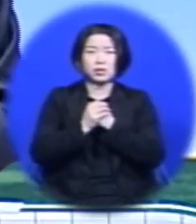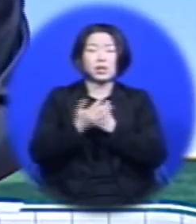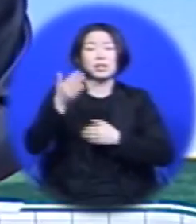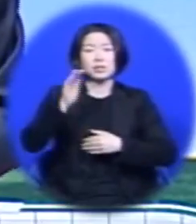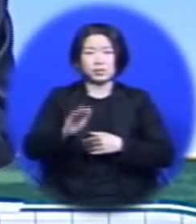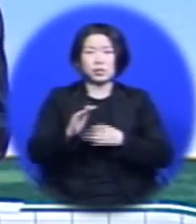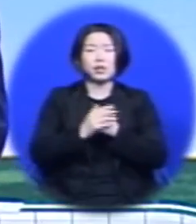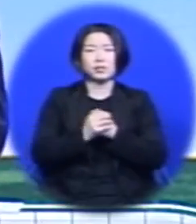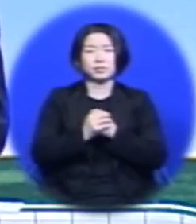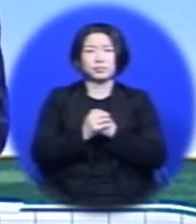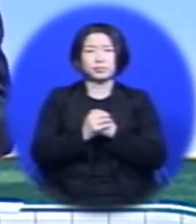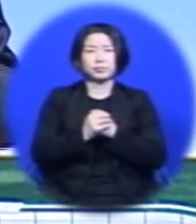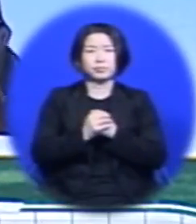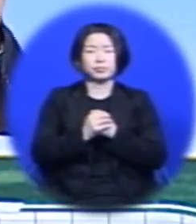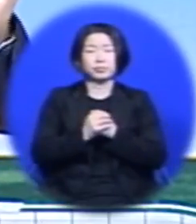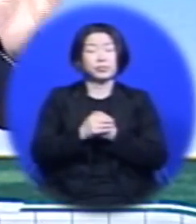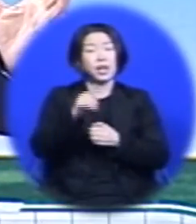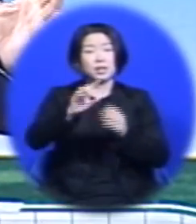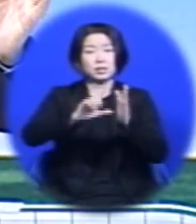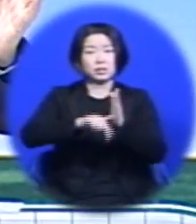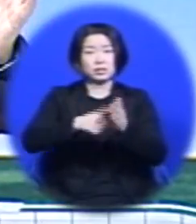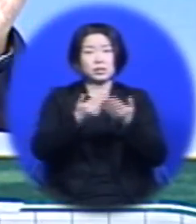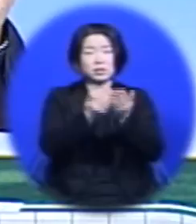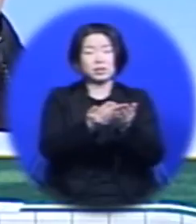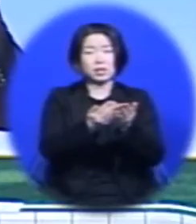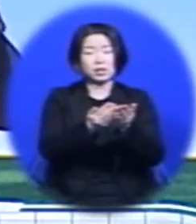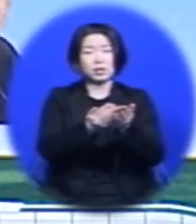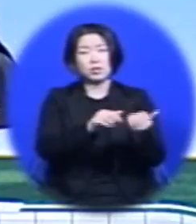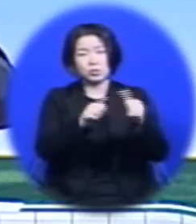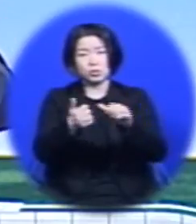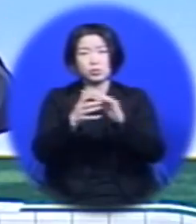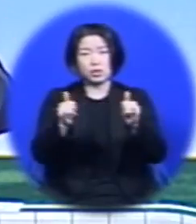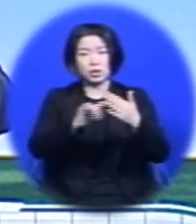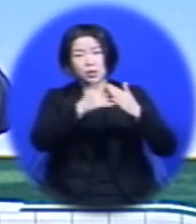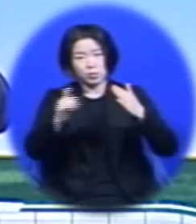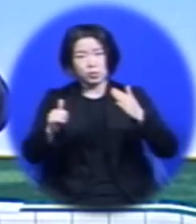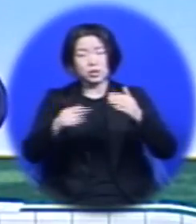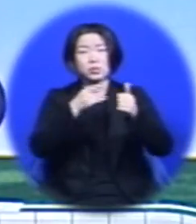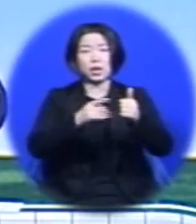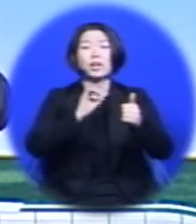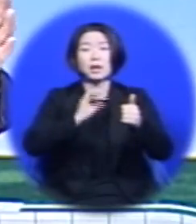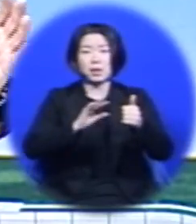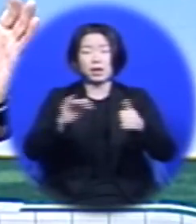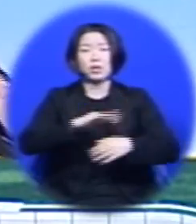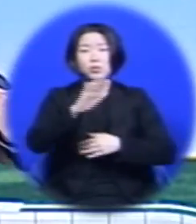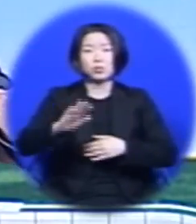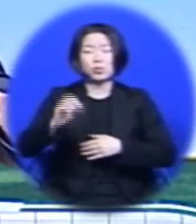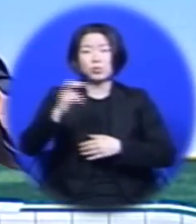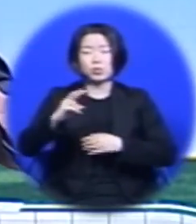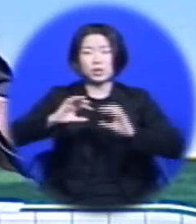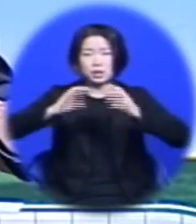그런데 그 세월호 희생자와 또는 유가족들 100여 만 또 우리나라